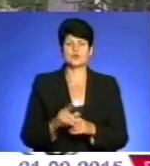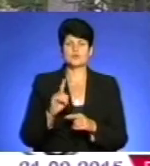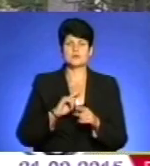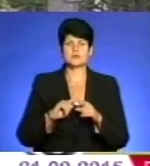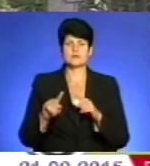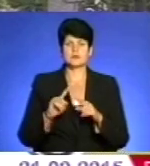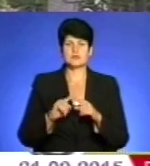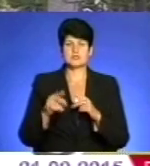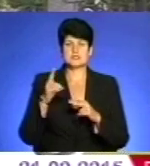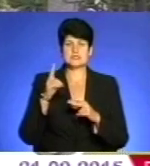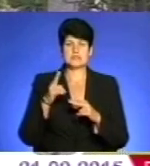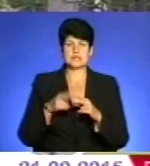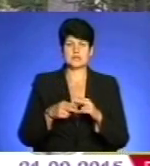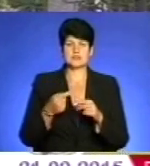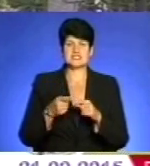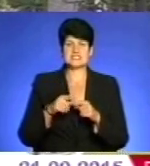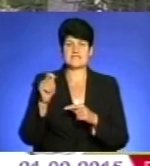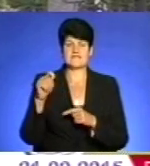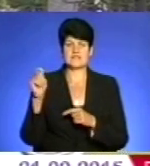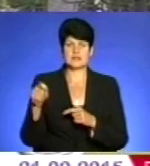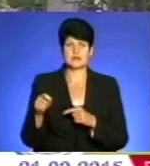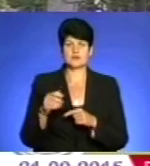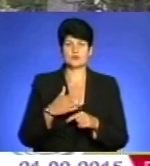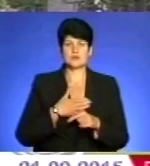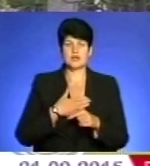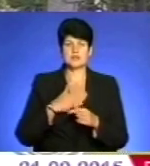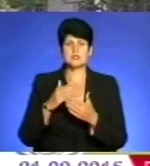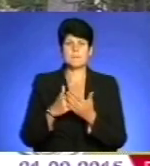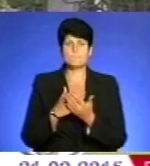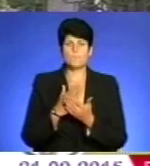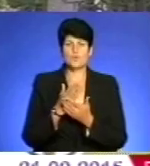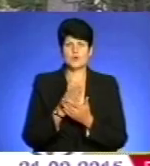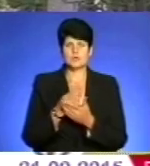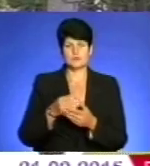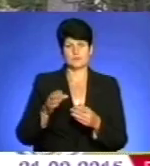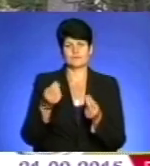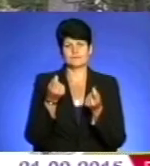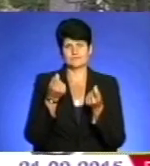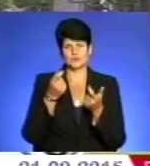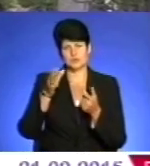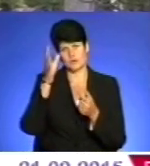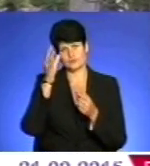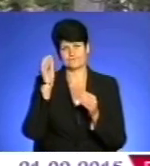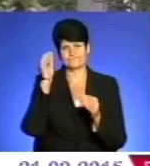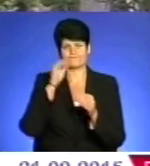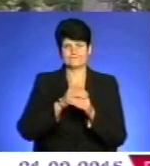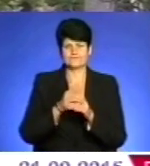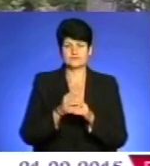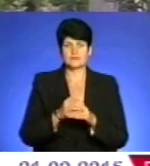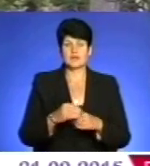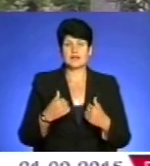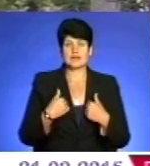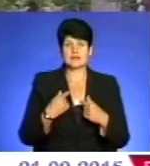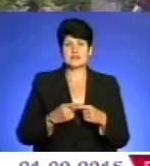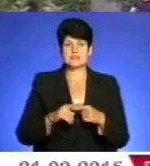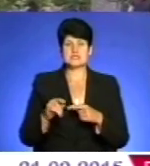поскорше закінчилася ця давна війна, щоб нашим політикам голову трошки прийшов розум. Вони чомусь бояться. Для нас це є війна.